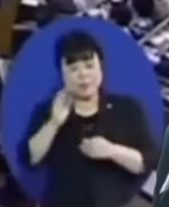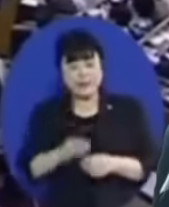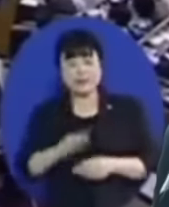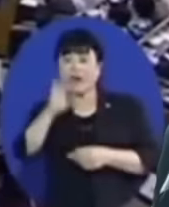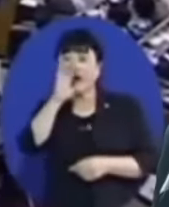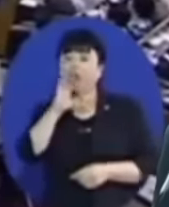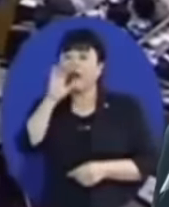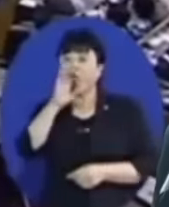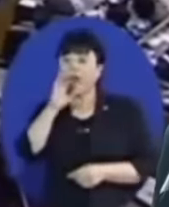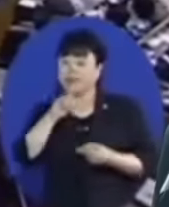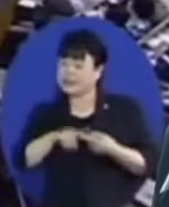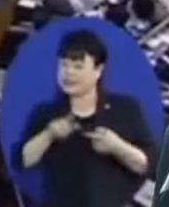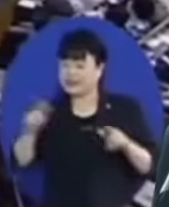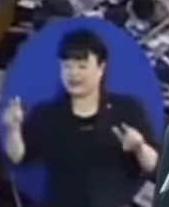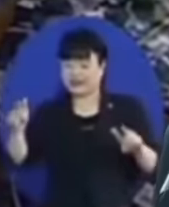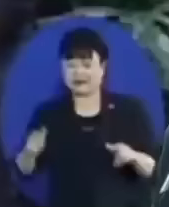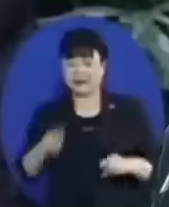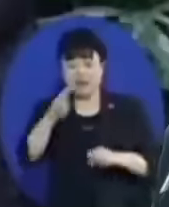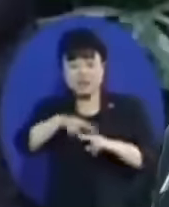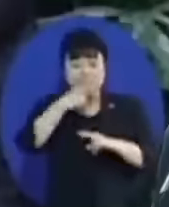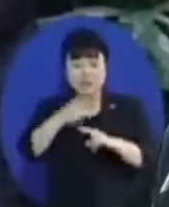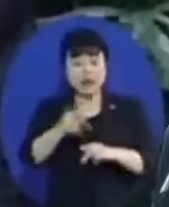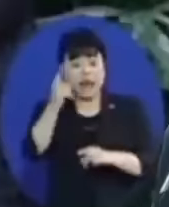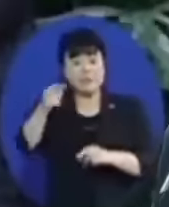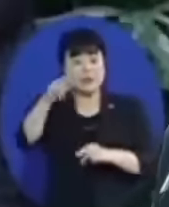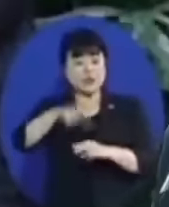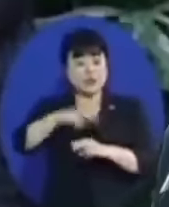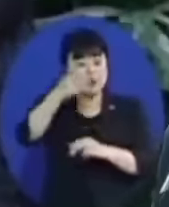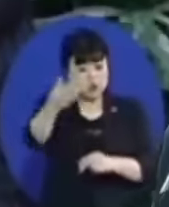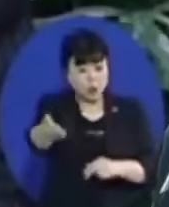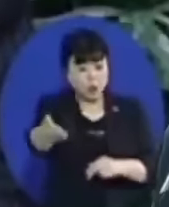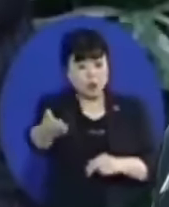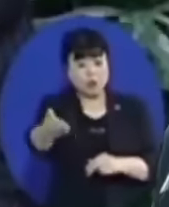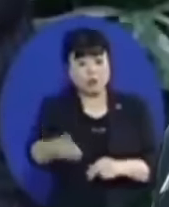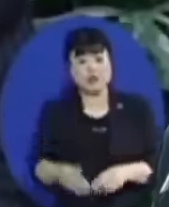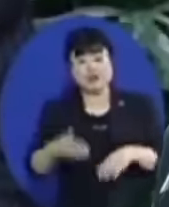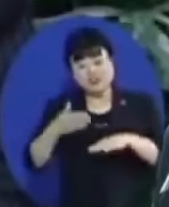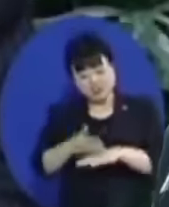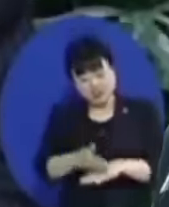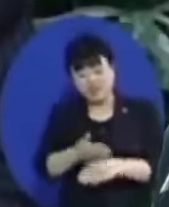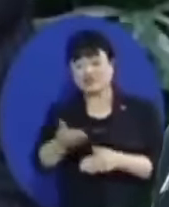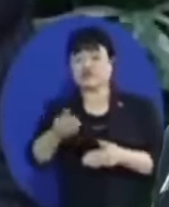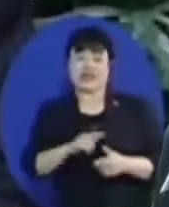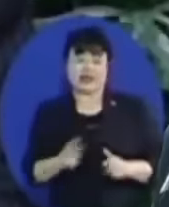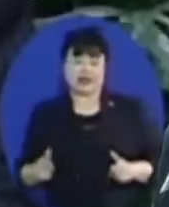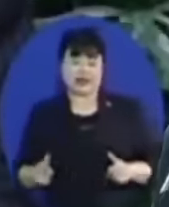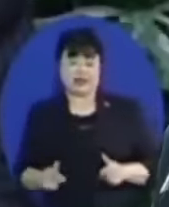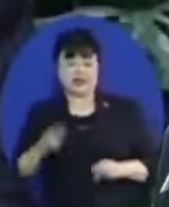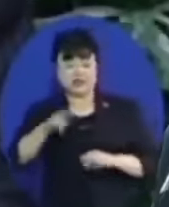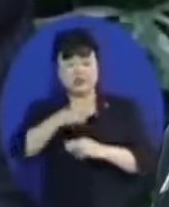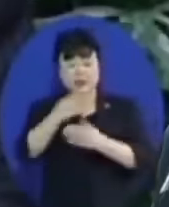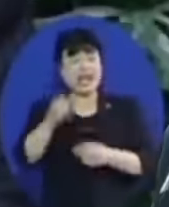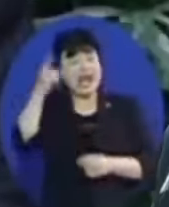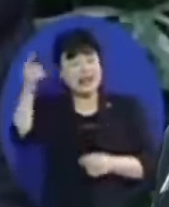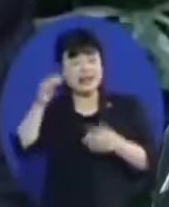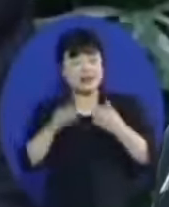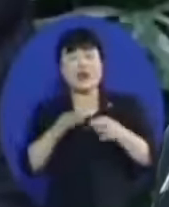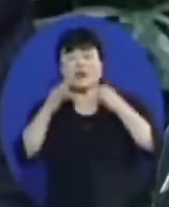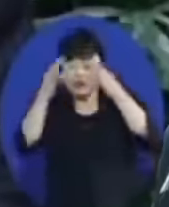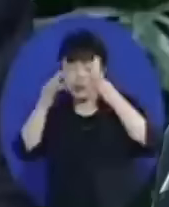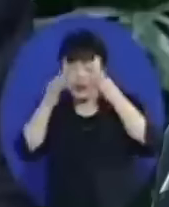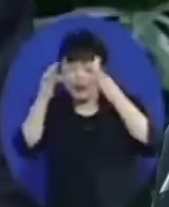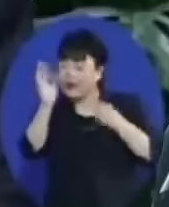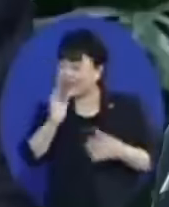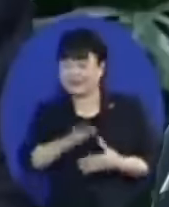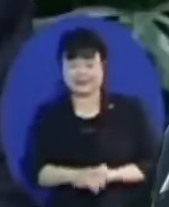닦는데 절대로 그렇지 않습니다. 선물은 단번에 받지 선물을 뜸들여서 받습니까? 선물 받기 위해서 한 달 동안 노력을 하는 것, 그런